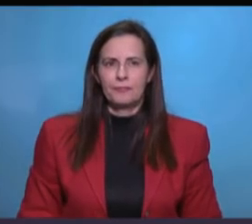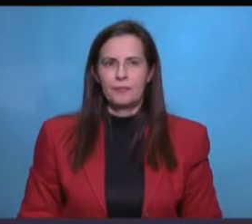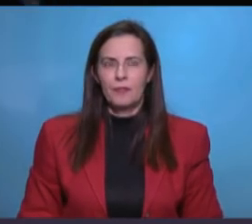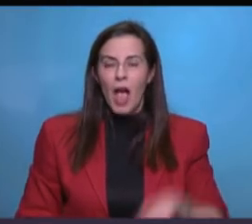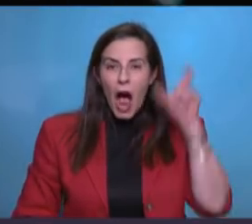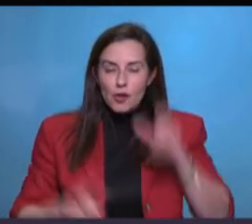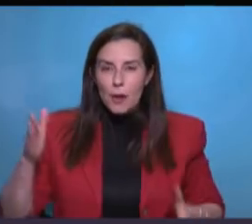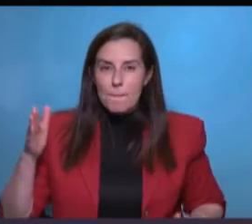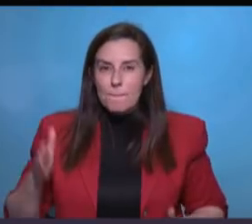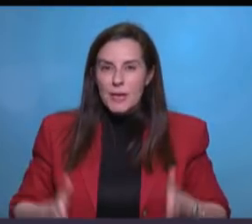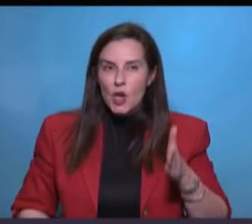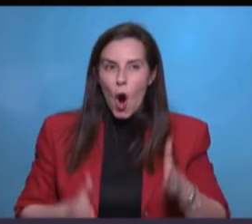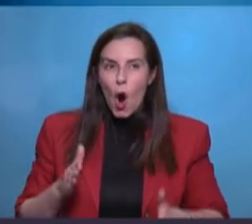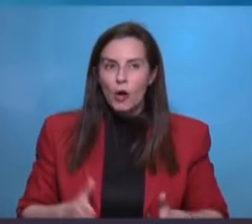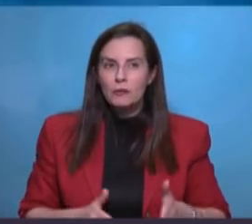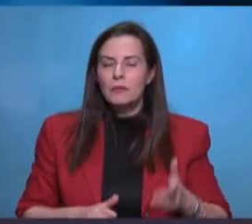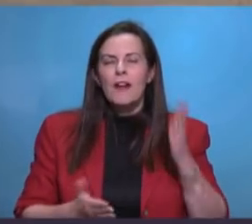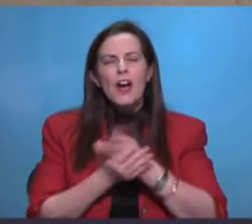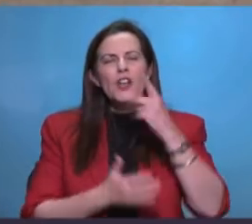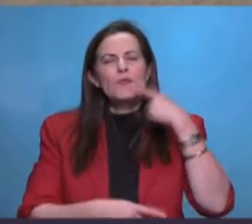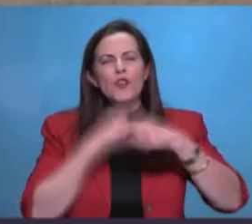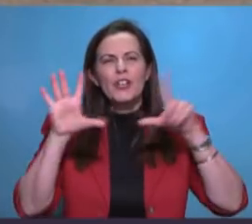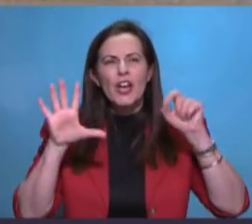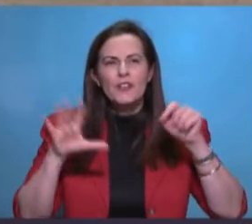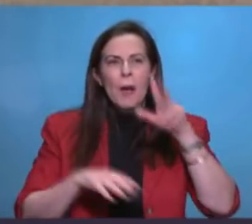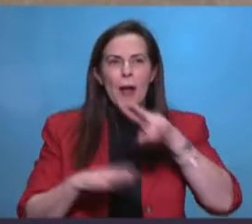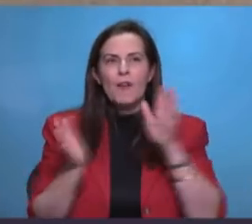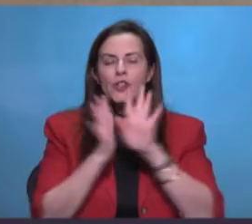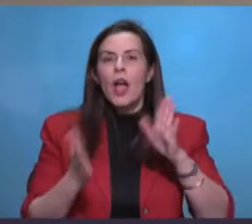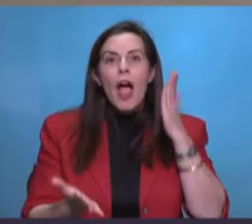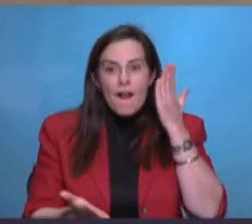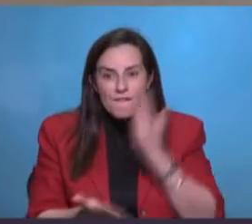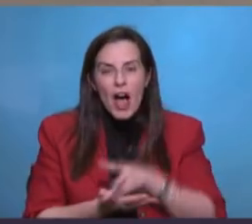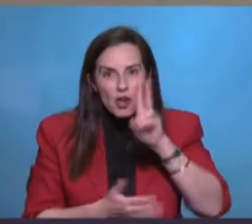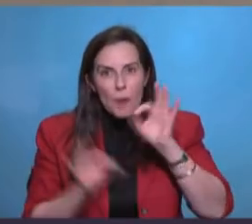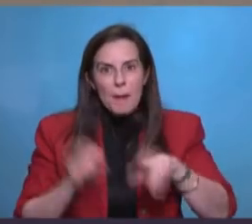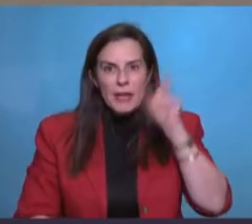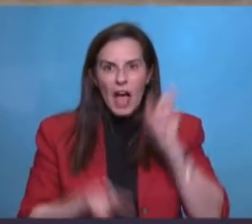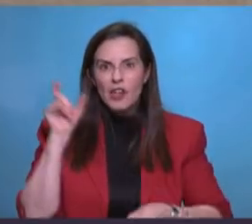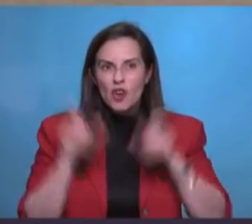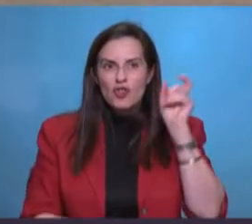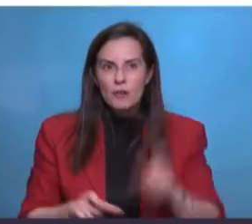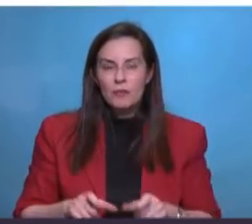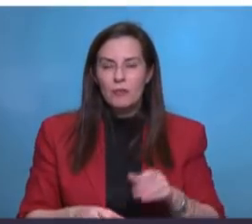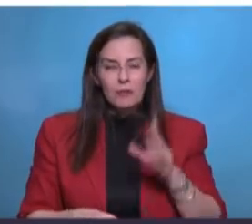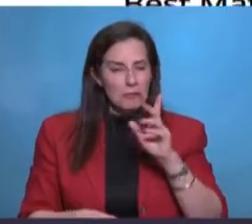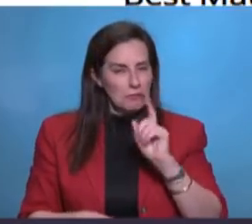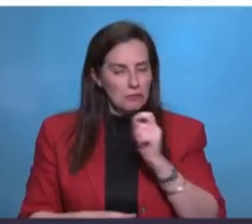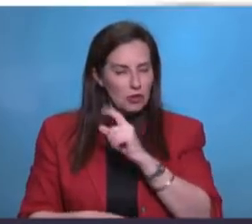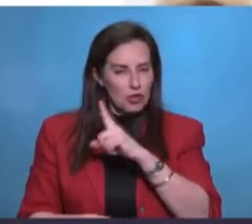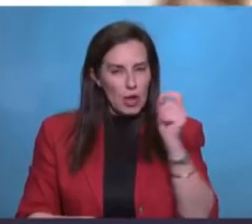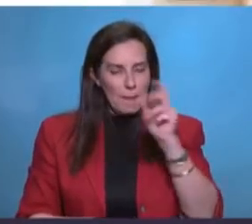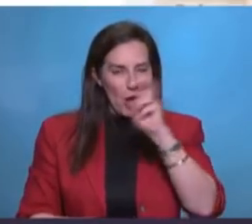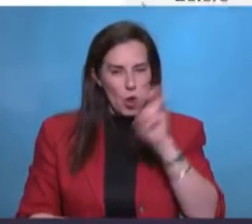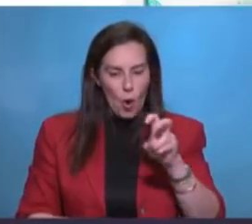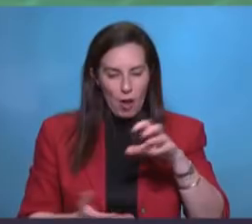ביונים נמצאים על המסך שלנו עוד משנות ה-70. ב-2019 הם כבר מתהלכים בינינו. תמורת 100 דולרים באלי אקספרס כבר